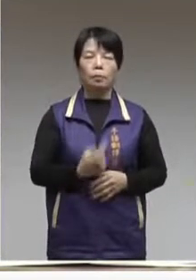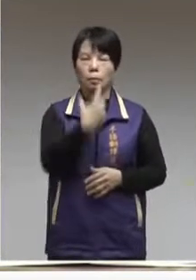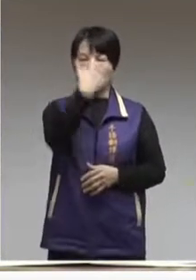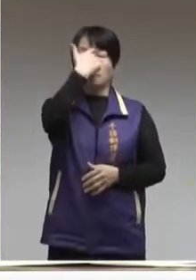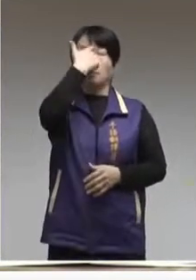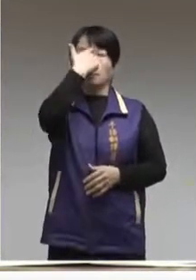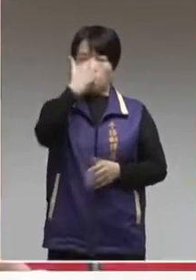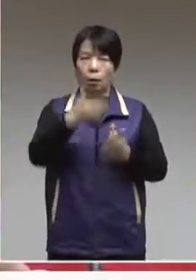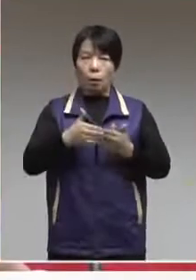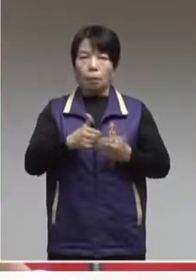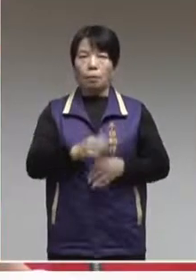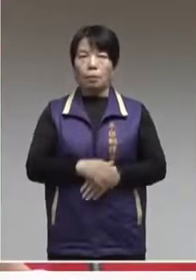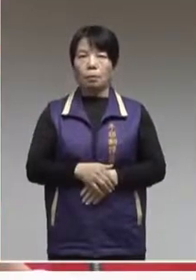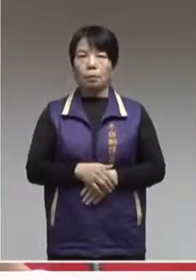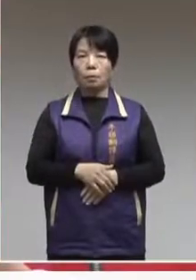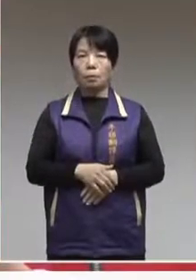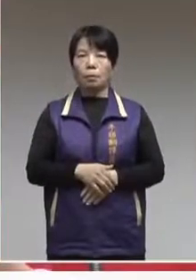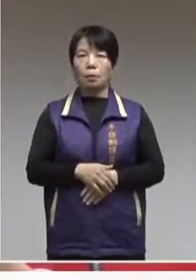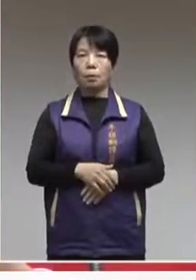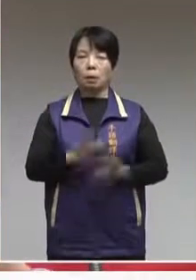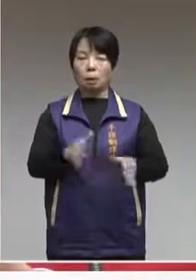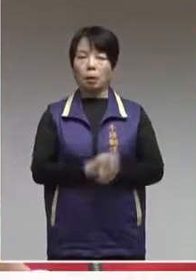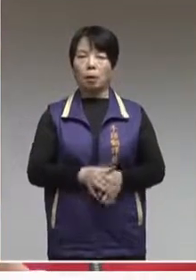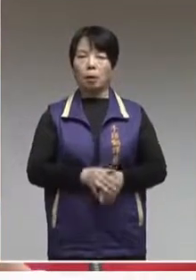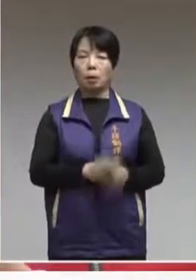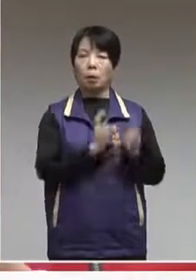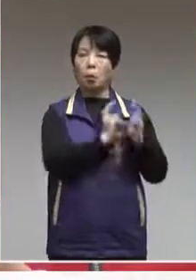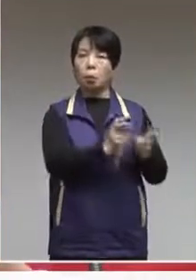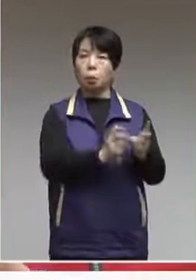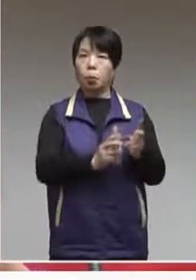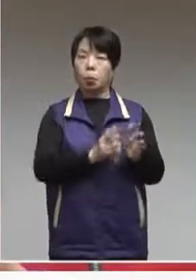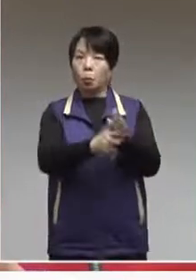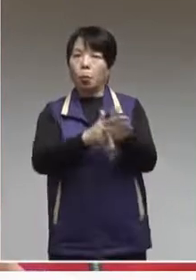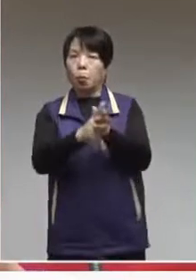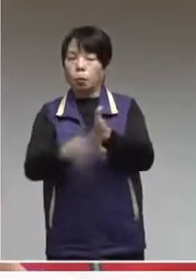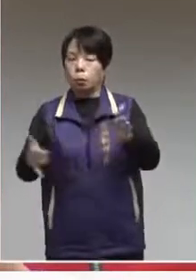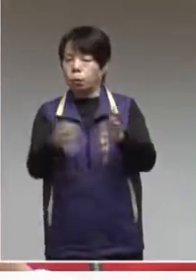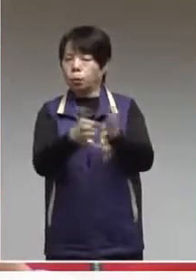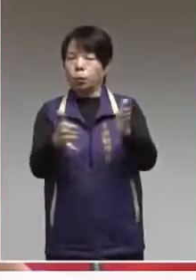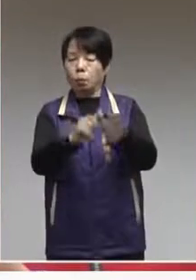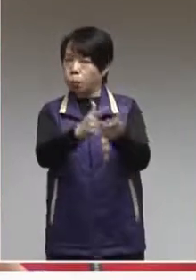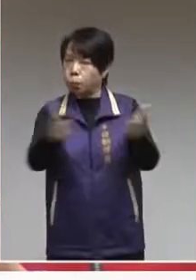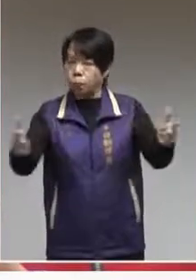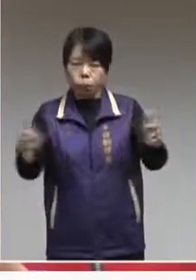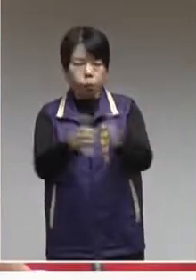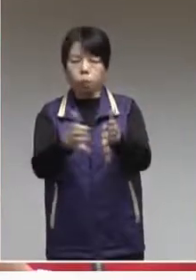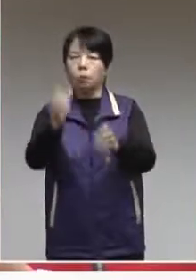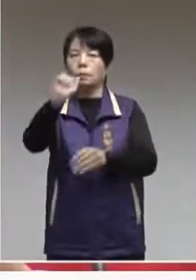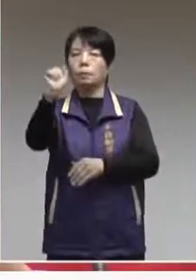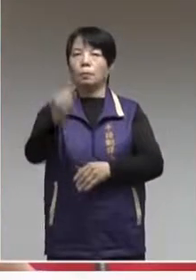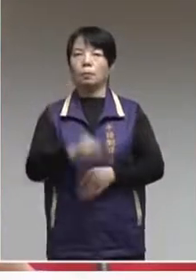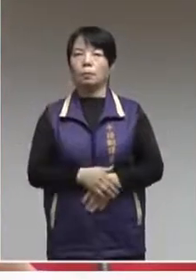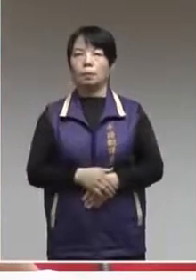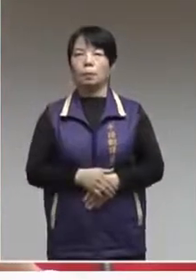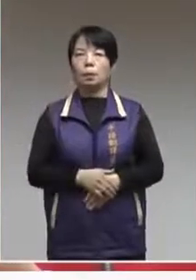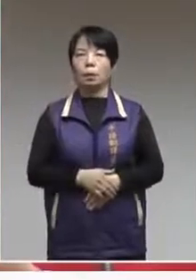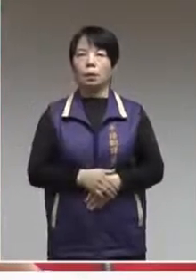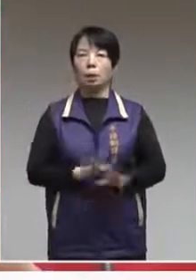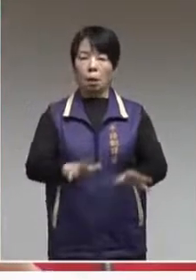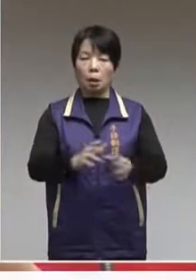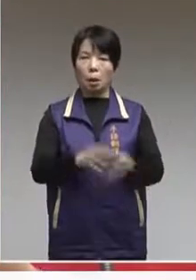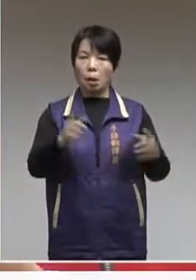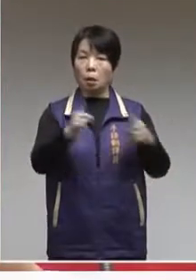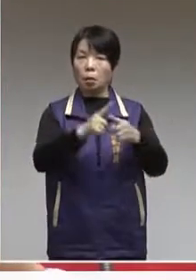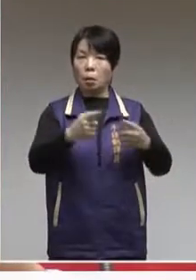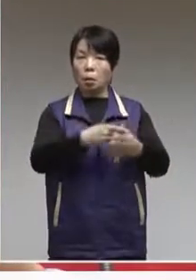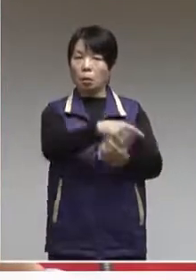啊，袂使坐车坐船，不能搭乘大众运输工具，禁止到人潮